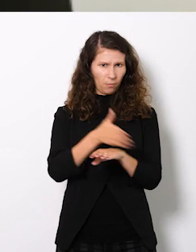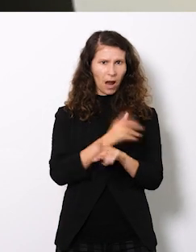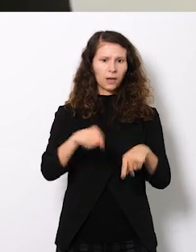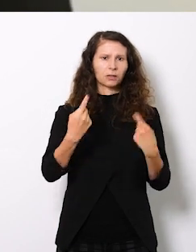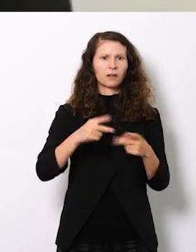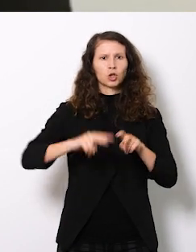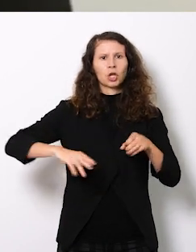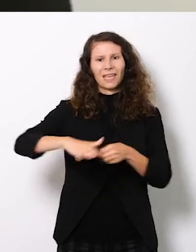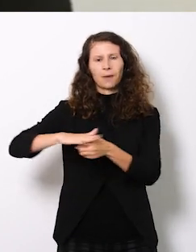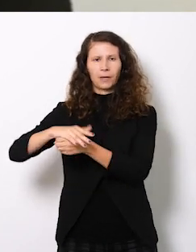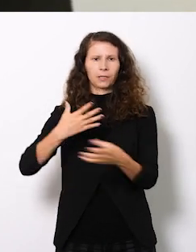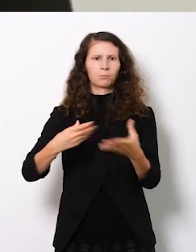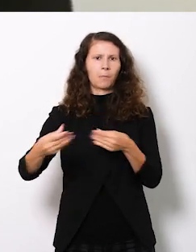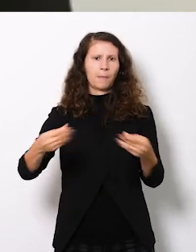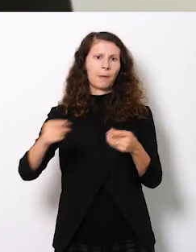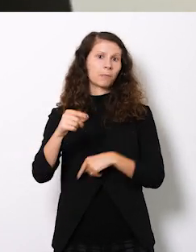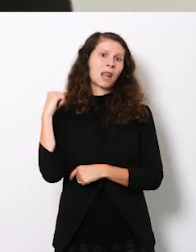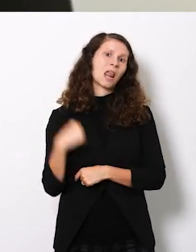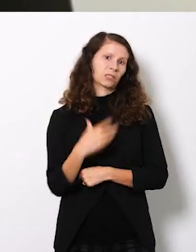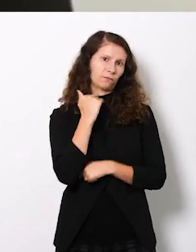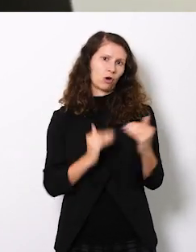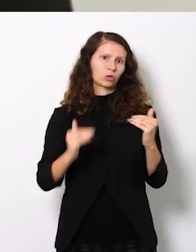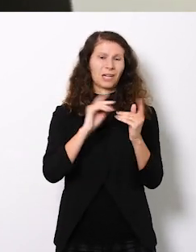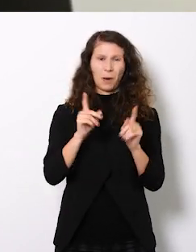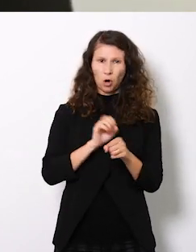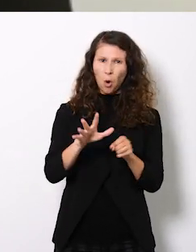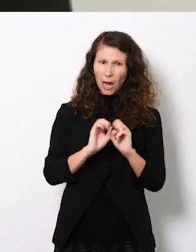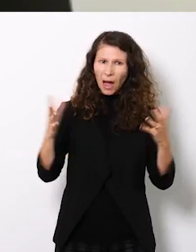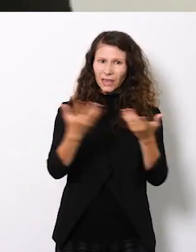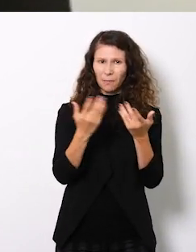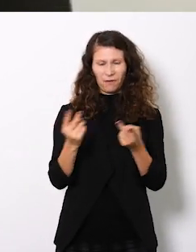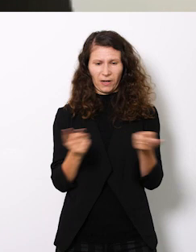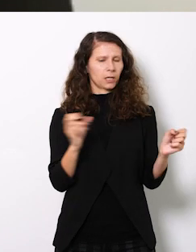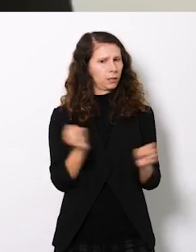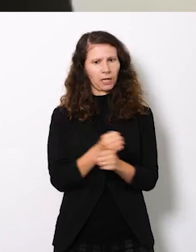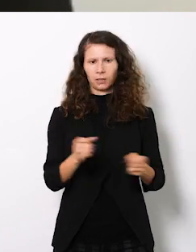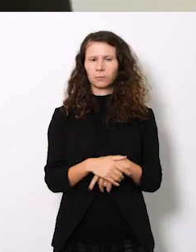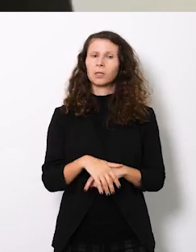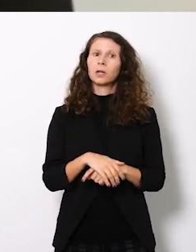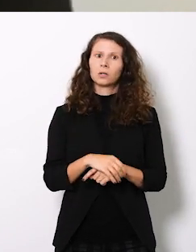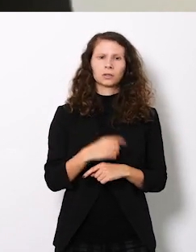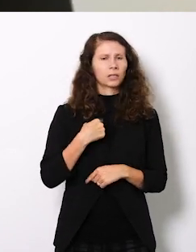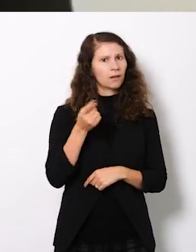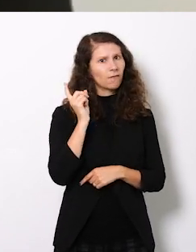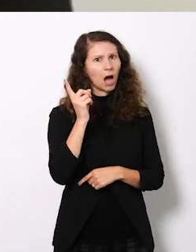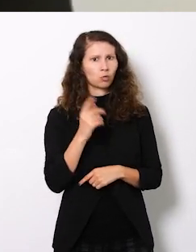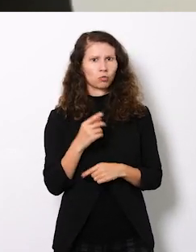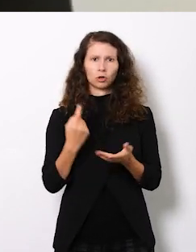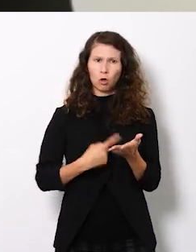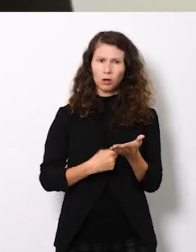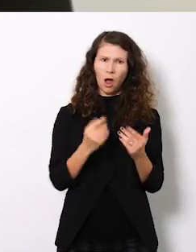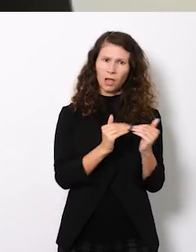Lasten ausgleichen. Die Corona-Pandemie ist damit nicht vergleichbar. Und ich warne auch davor zu glauben, dass